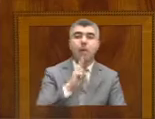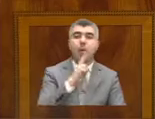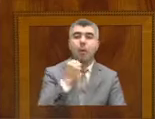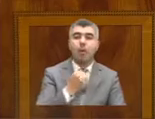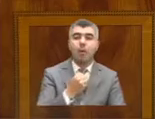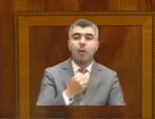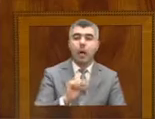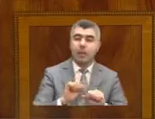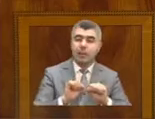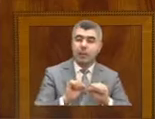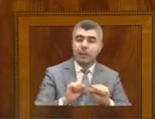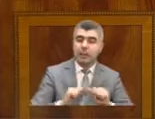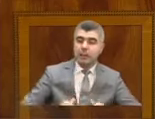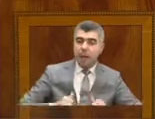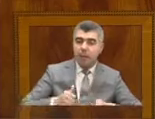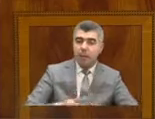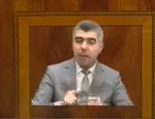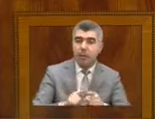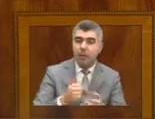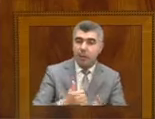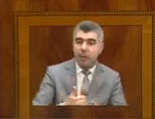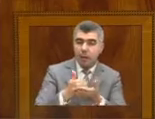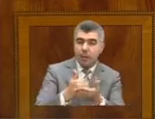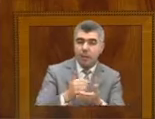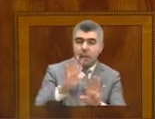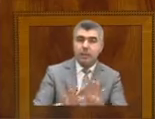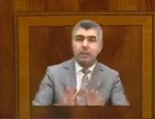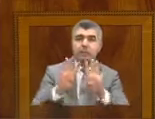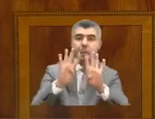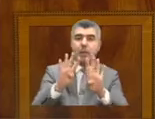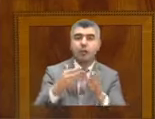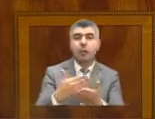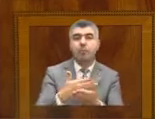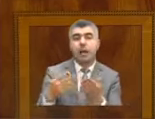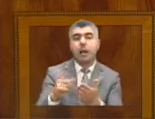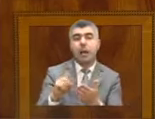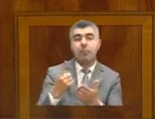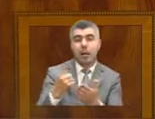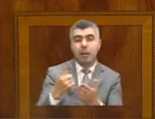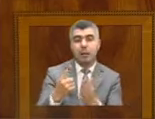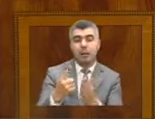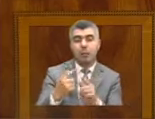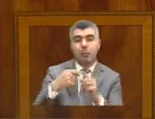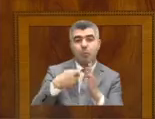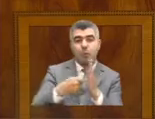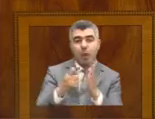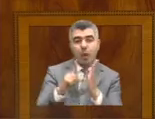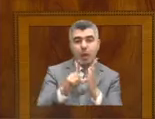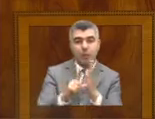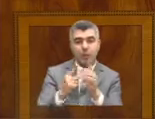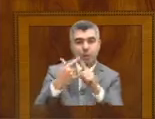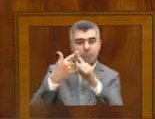غلافا ماليا يقدر ب 18 مليار درهم برسم مشروع قانون المالية لسنة